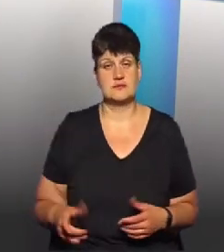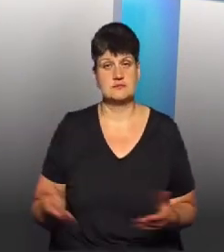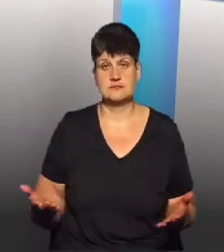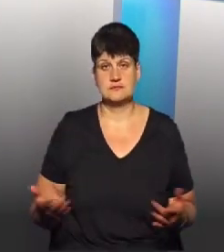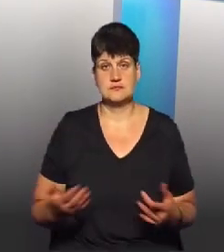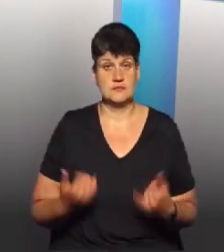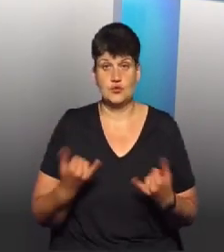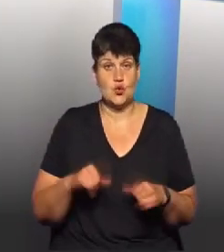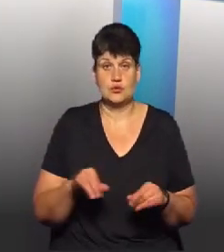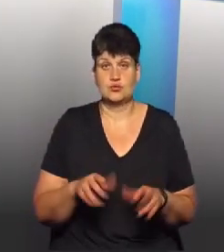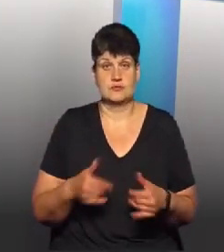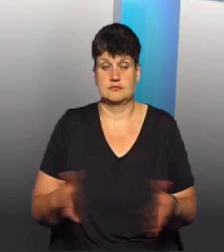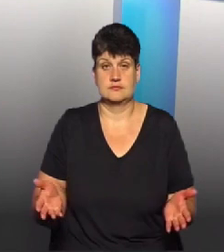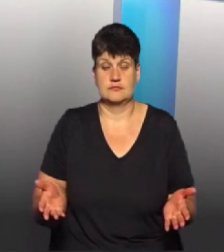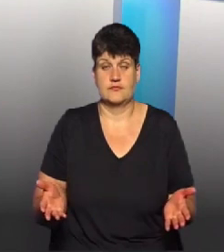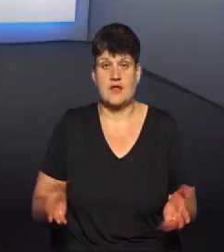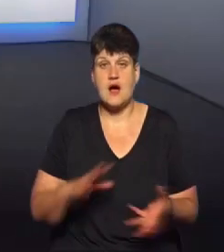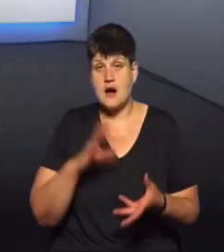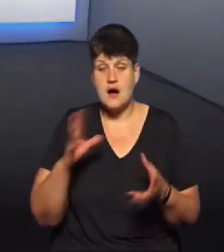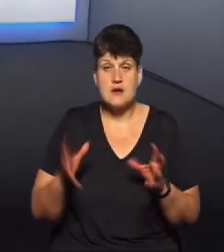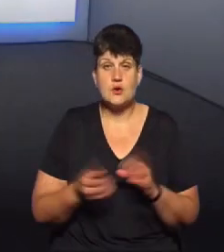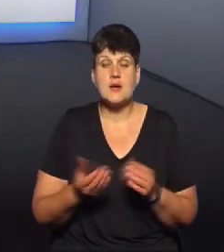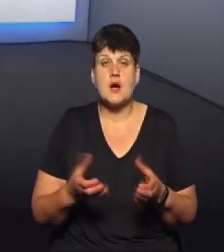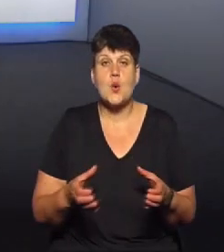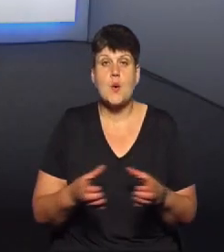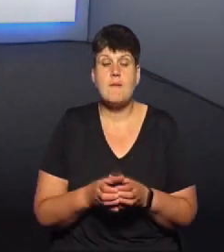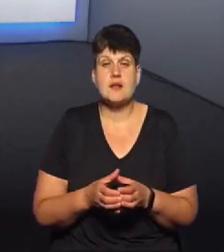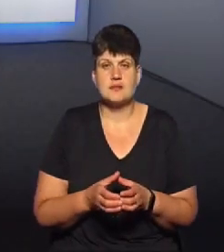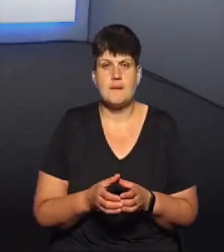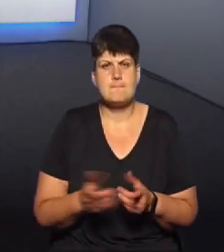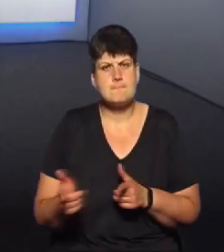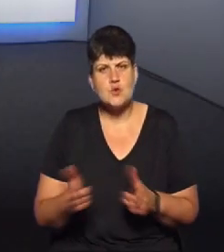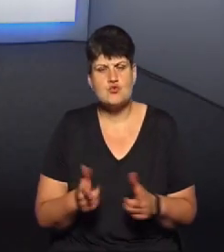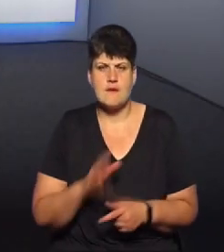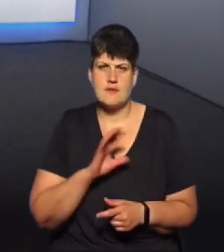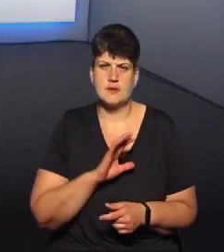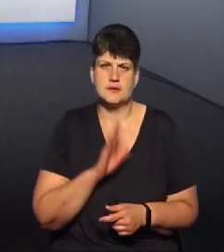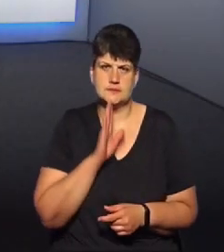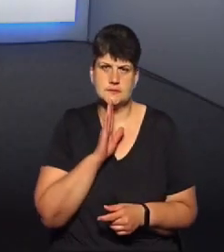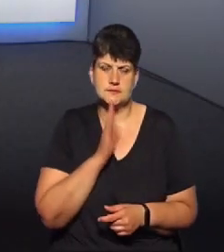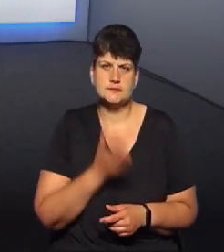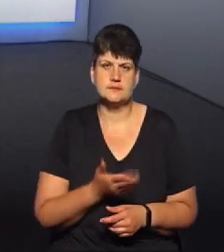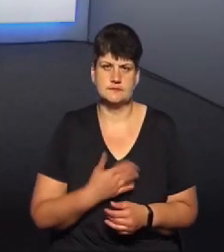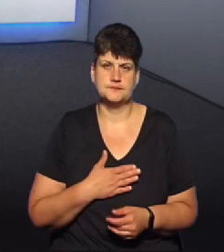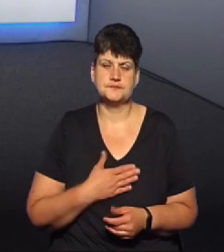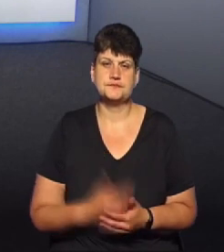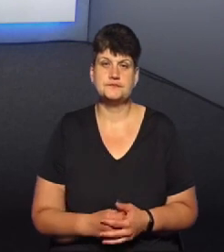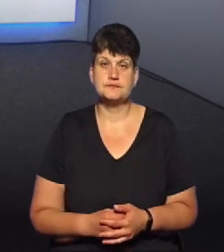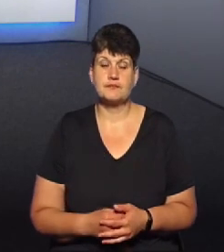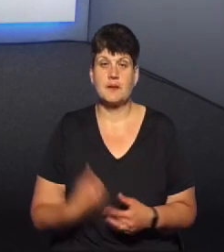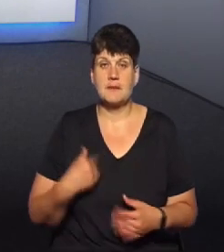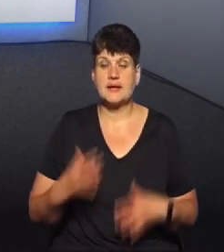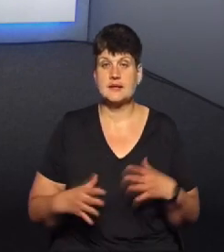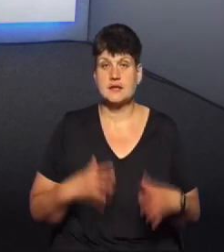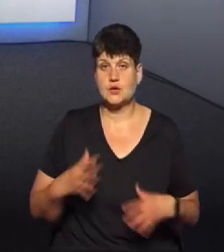дінешся. А загалом, яка команда, наскільки підготовлені футболістки? Наша команда. Ну, ми тренуємося в тижневому